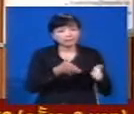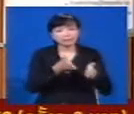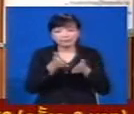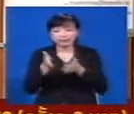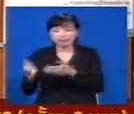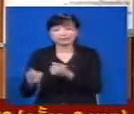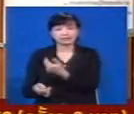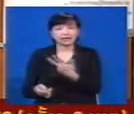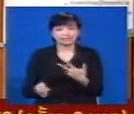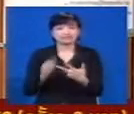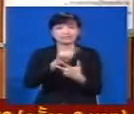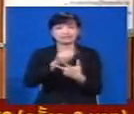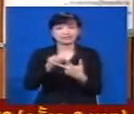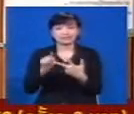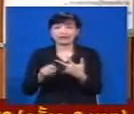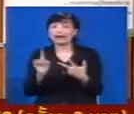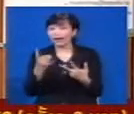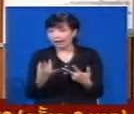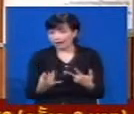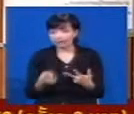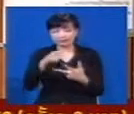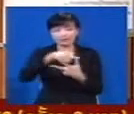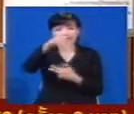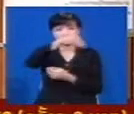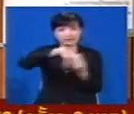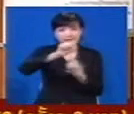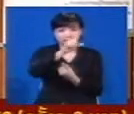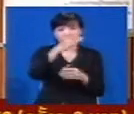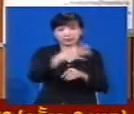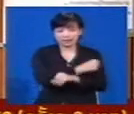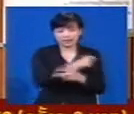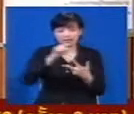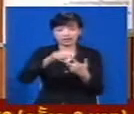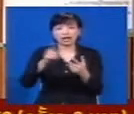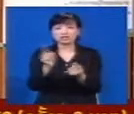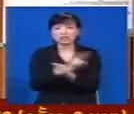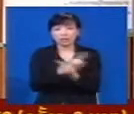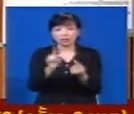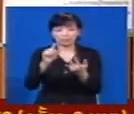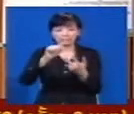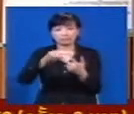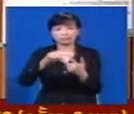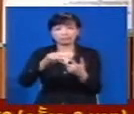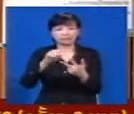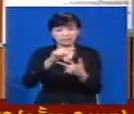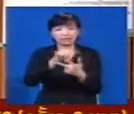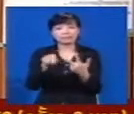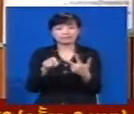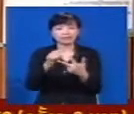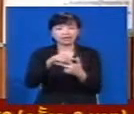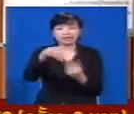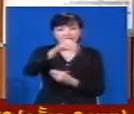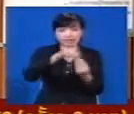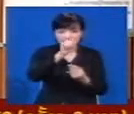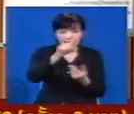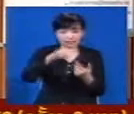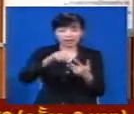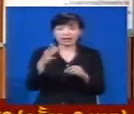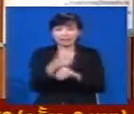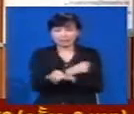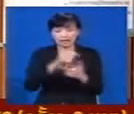ามที่คุณจอมได้บอกไปนะครับก็คือเศรษฐกิจการเมืองสังคมในสัปดาห์ที่ผ่านมาเนี่ยเราได้มีการประชุมทั้ง3ด้านครบ